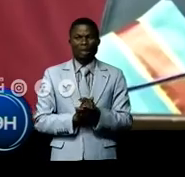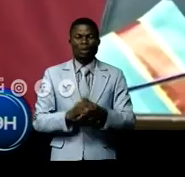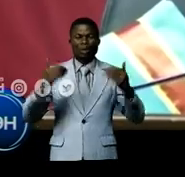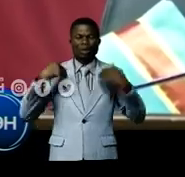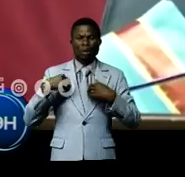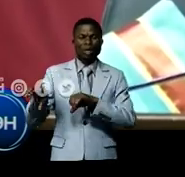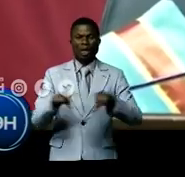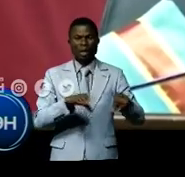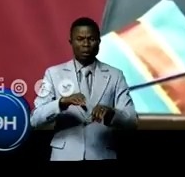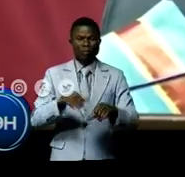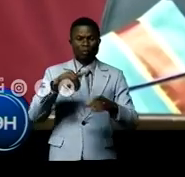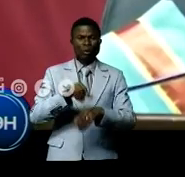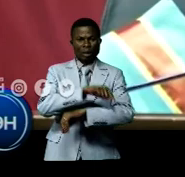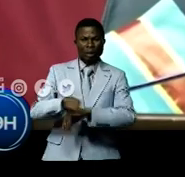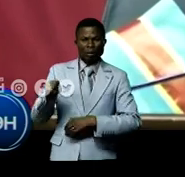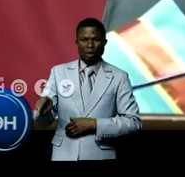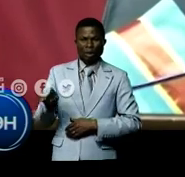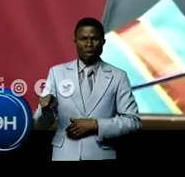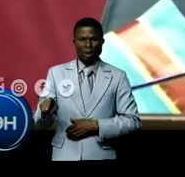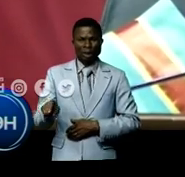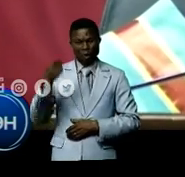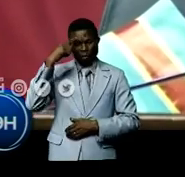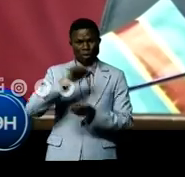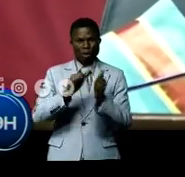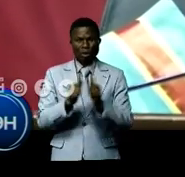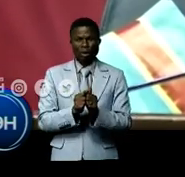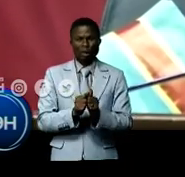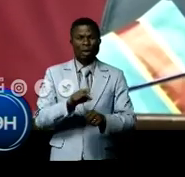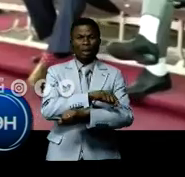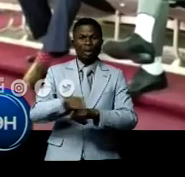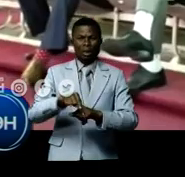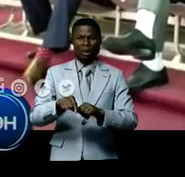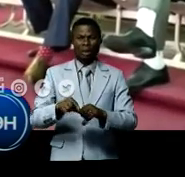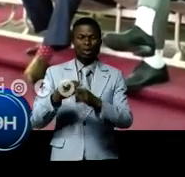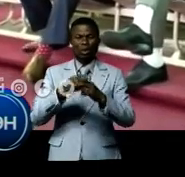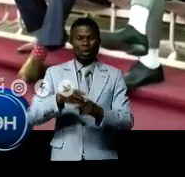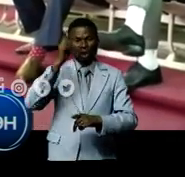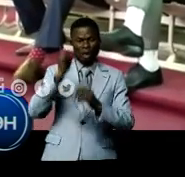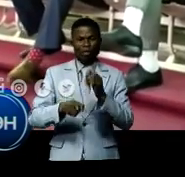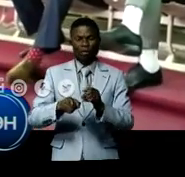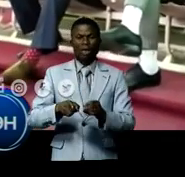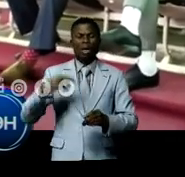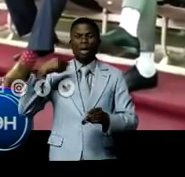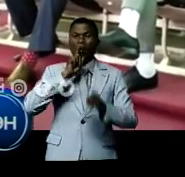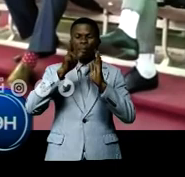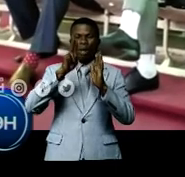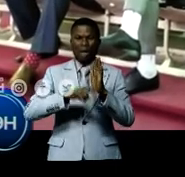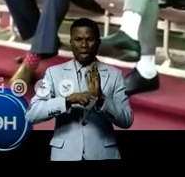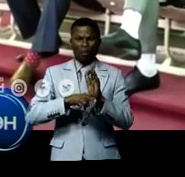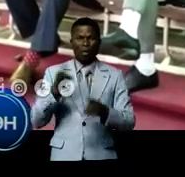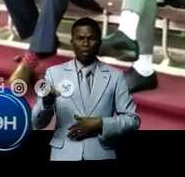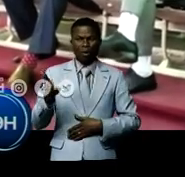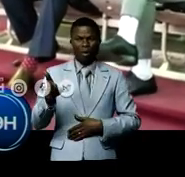des activités au sein de cette institution en trois points, à savoir la législation, le contrôle de l'action gouvernementale, la représentation et